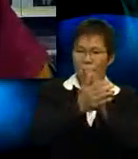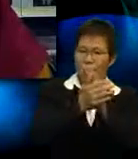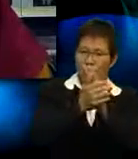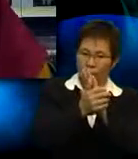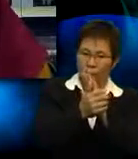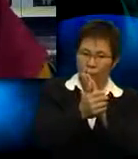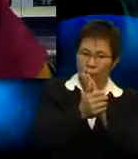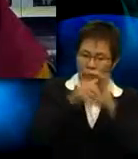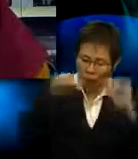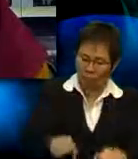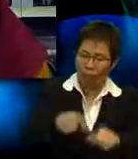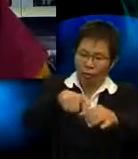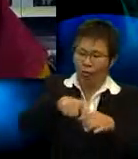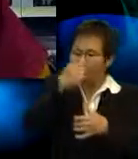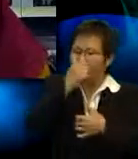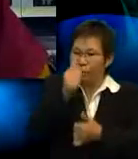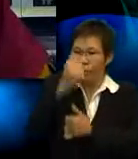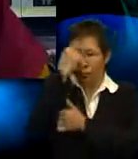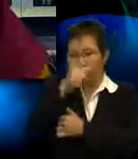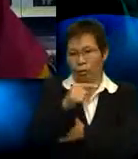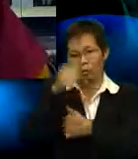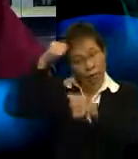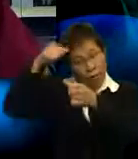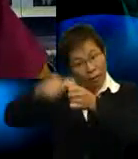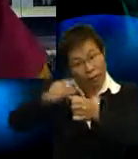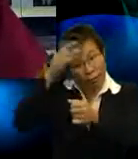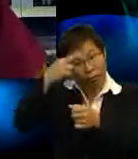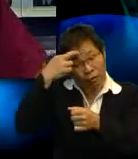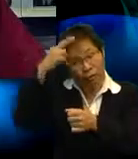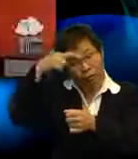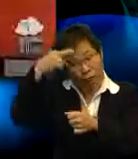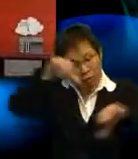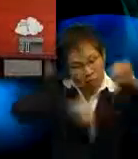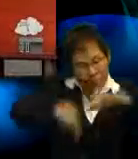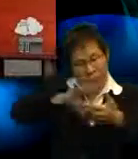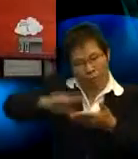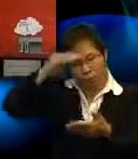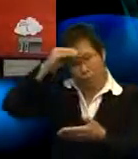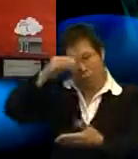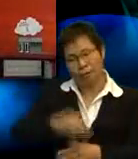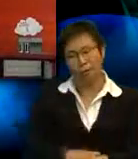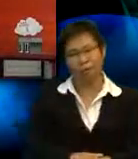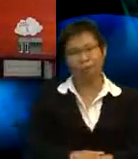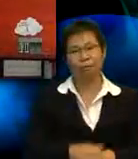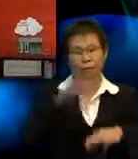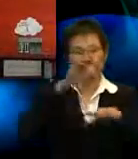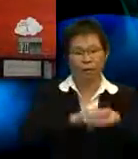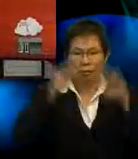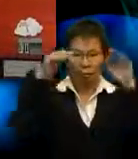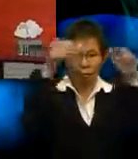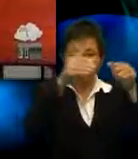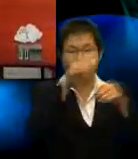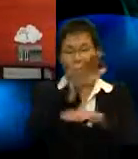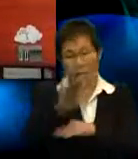minat mereka untuk mengingati fakta-fakta sains yang dipelajari. Atas keprihatinan beliau